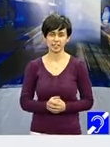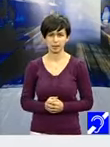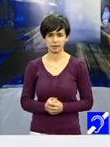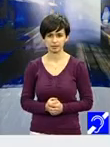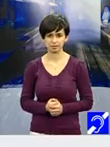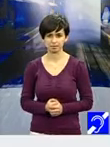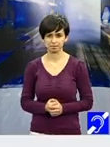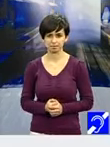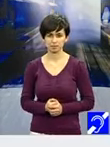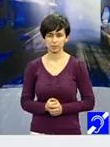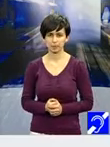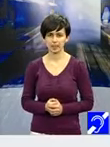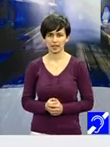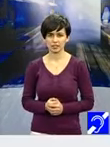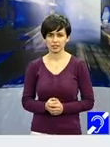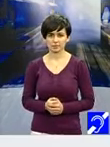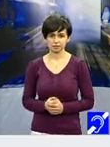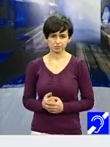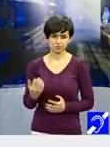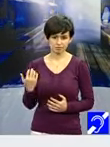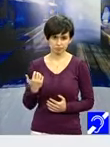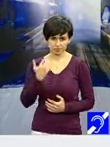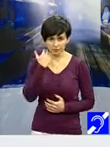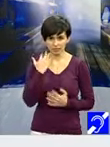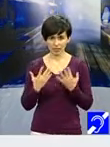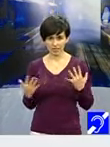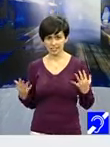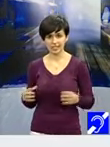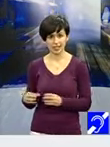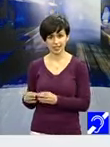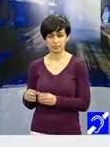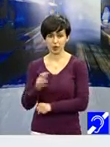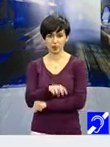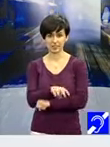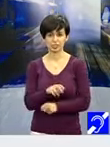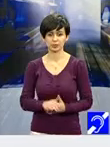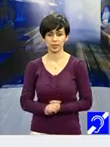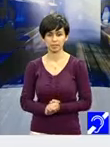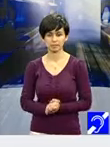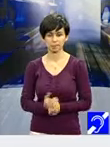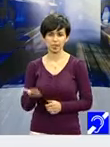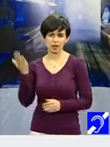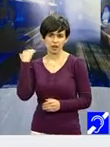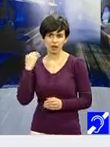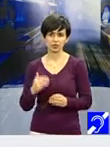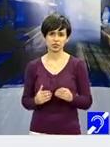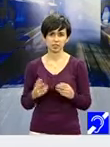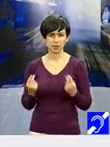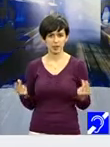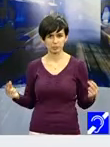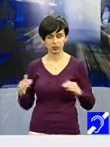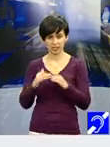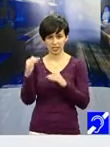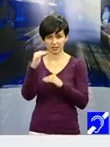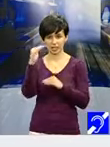câte țări? Ce proiecte au mai fost? Au fost mai multe etape. După prima etapă, deci trebuia făcut un film